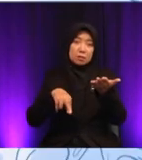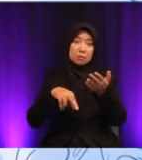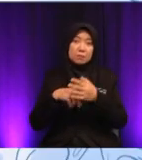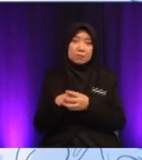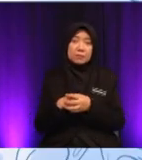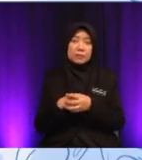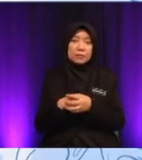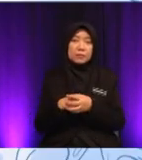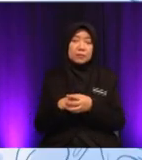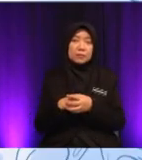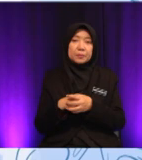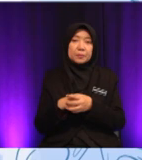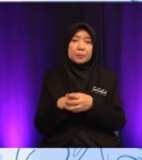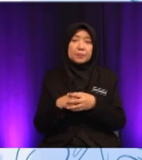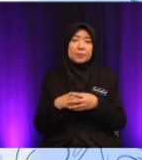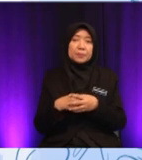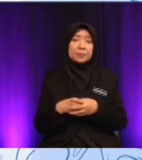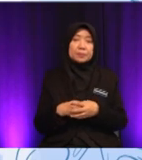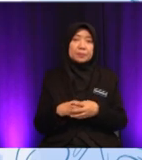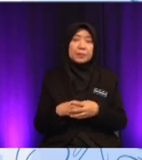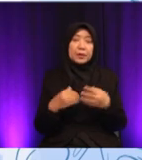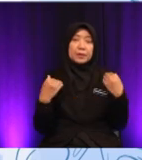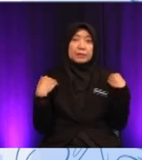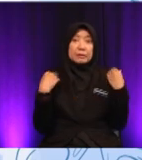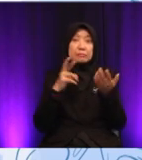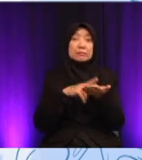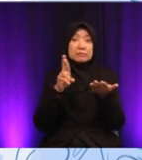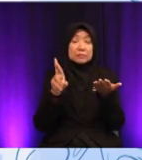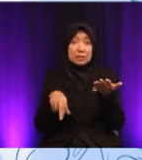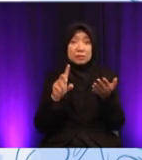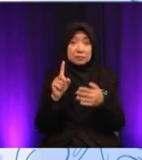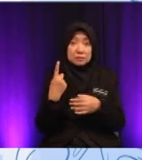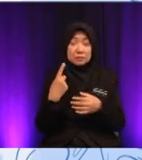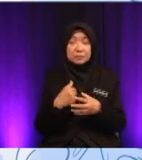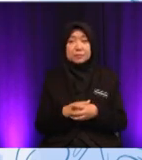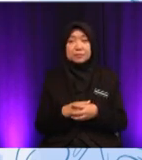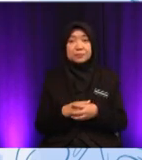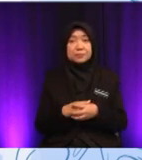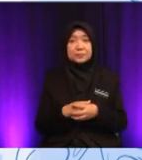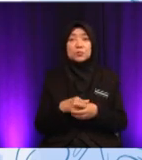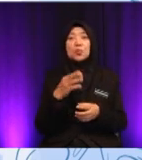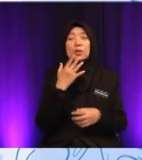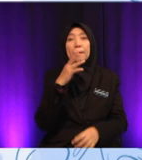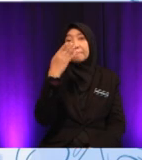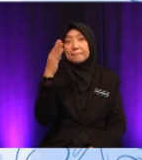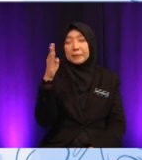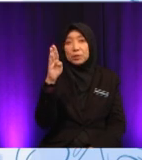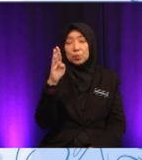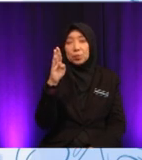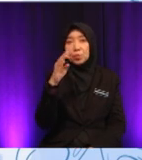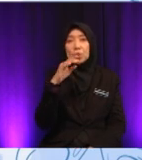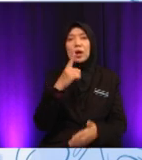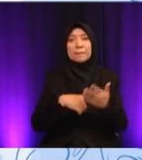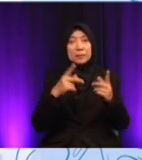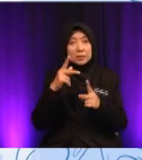X3 dan gambarnya Tapi berada pada jadi kita nampak dia lebih kepada warna biru jadi apa